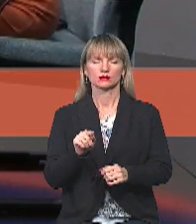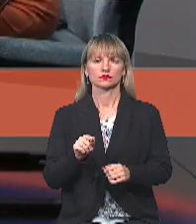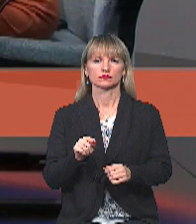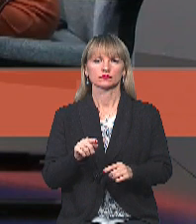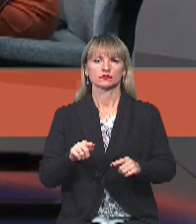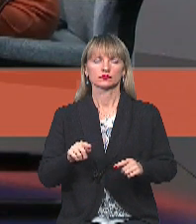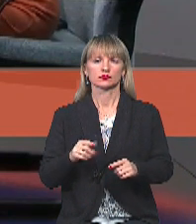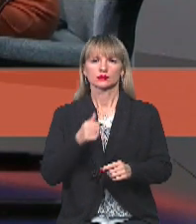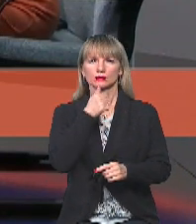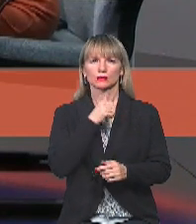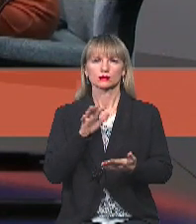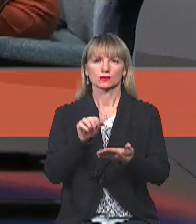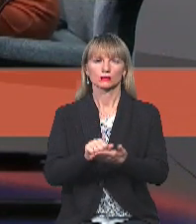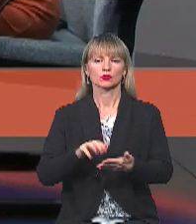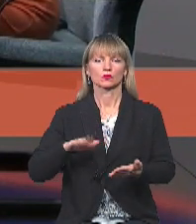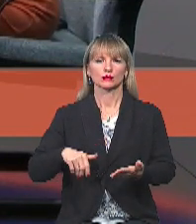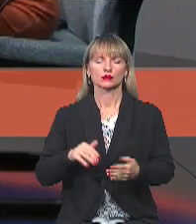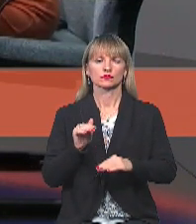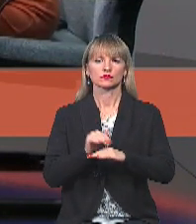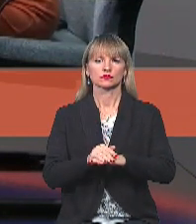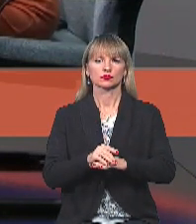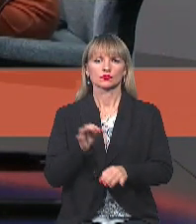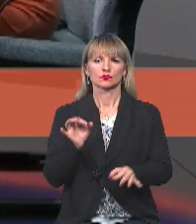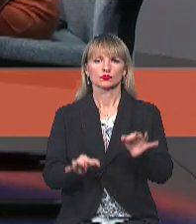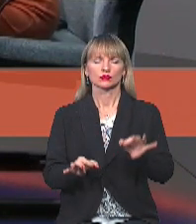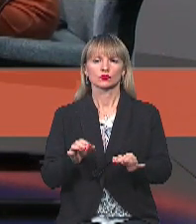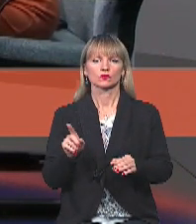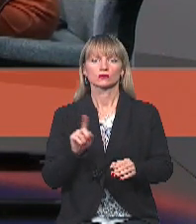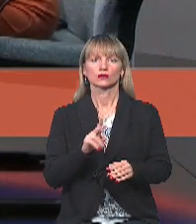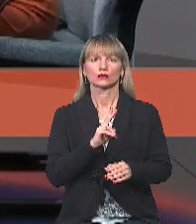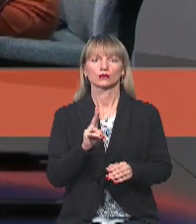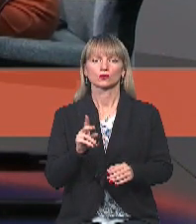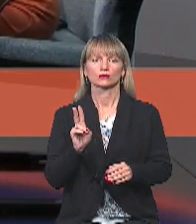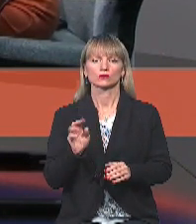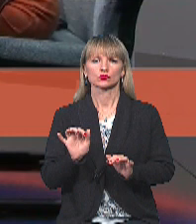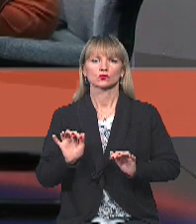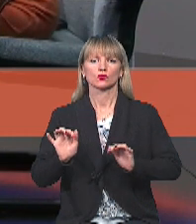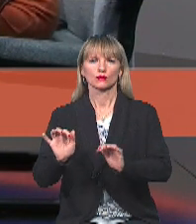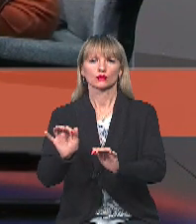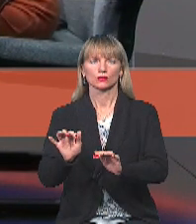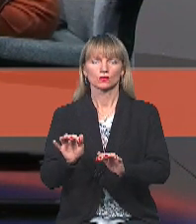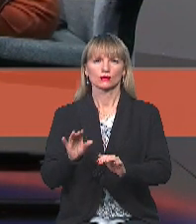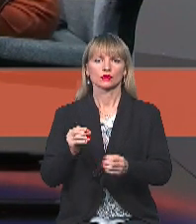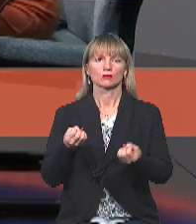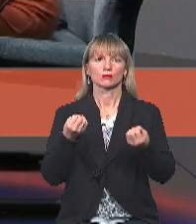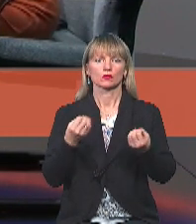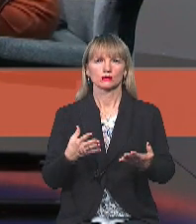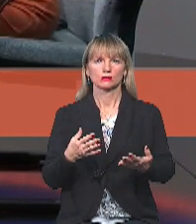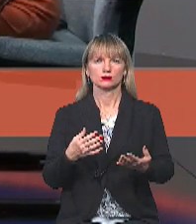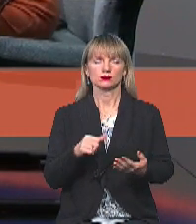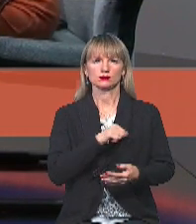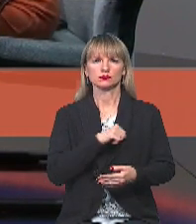його захопити, але потім з'ясувалося в судових засіданнях, що хтось когось штовхнув, і просто